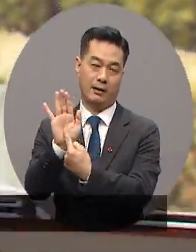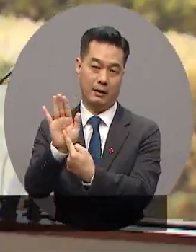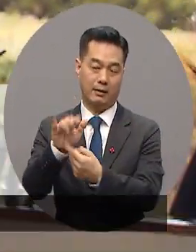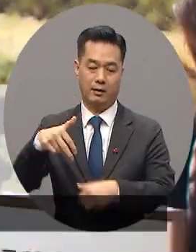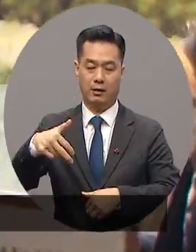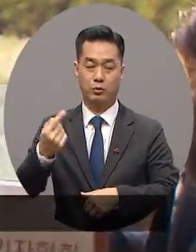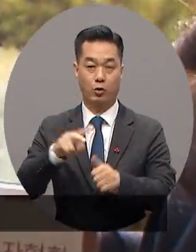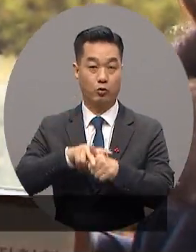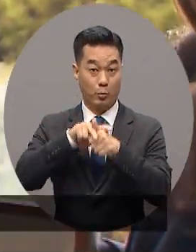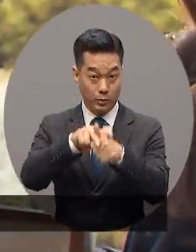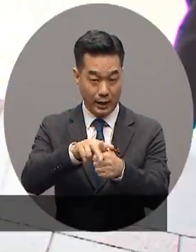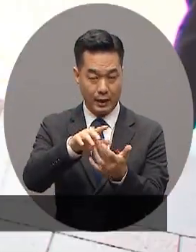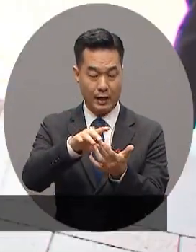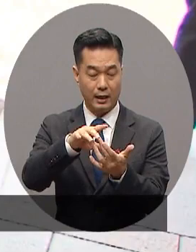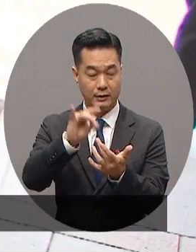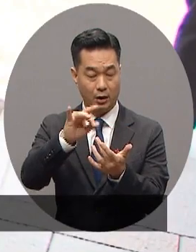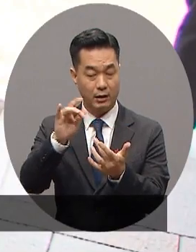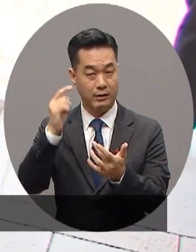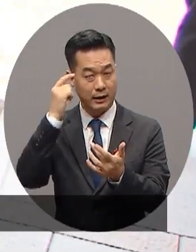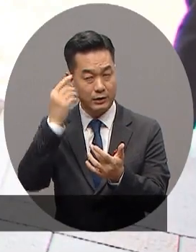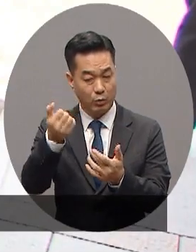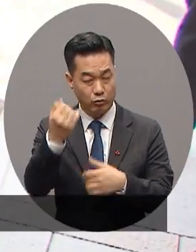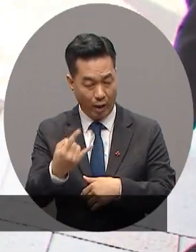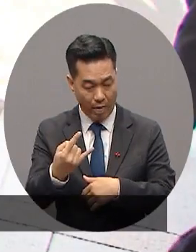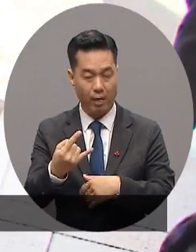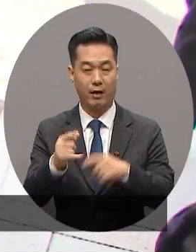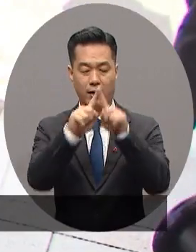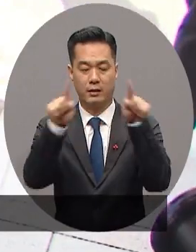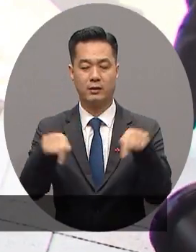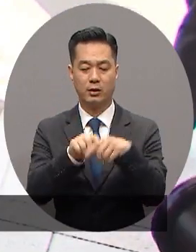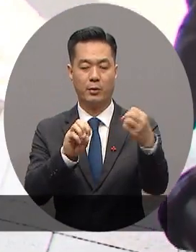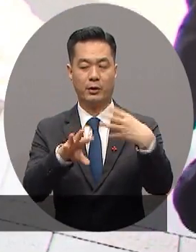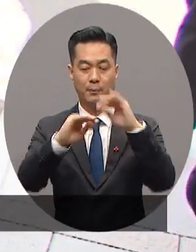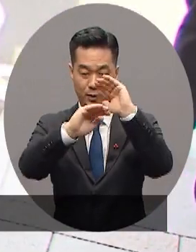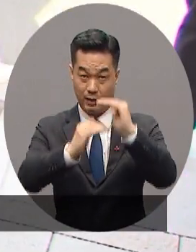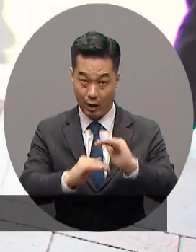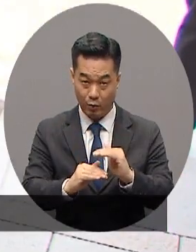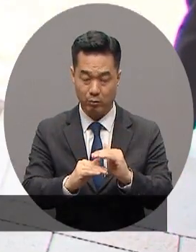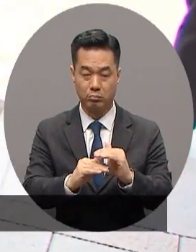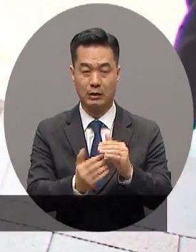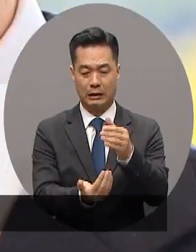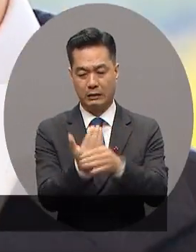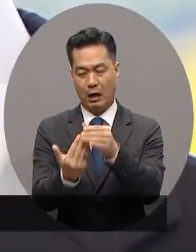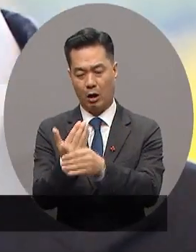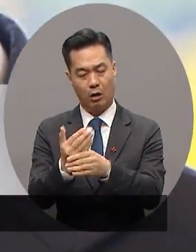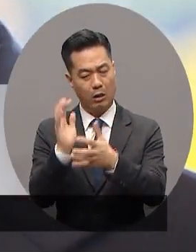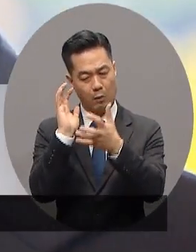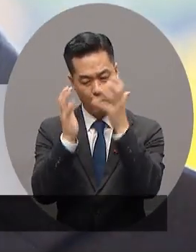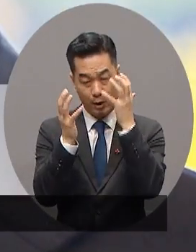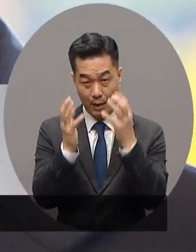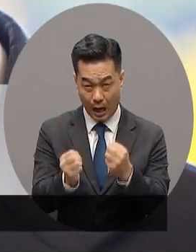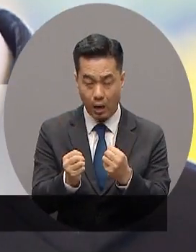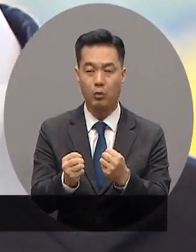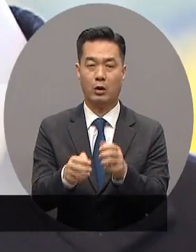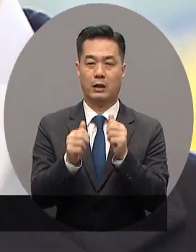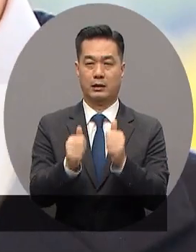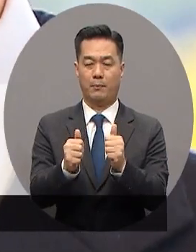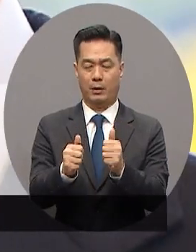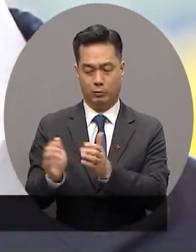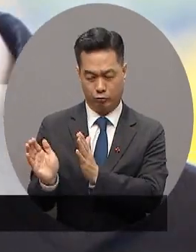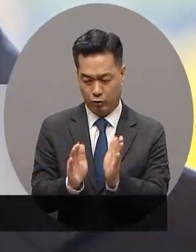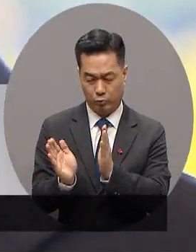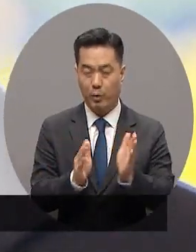후보자는 국회 인사청문특별위원회 서면 답변서에서 사건 난도가 증가하고 재판 충실성 요구가